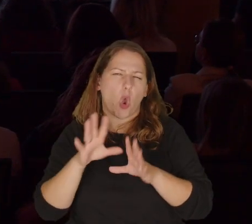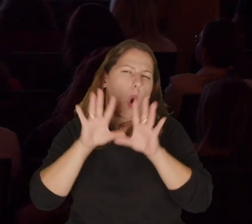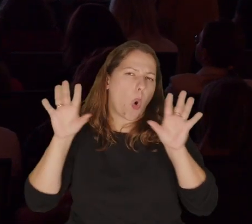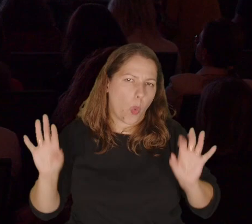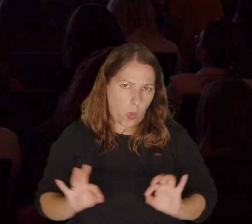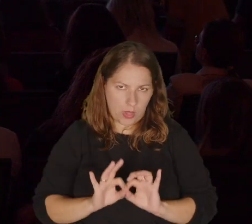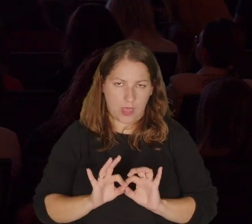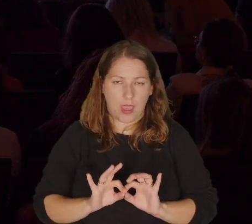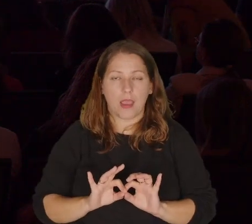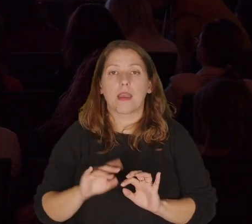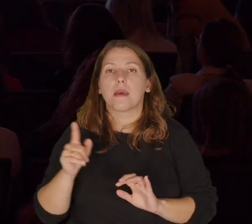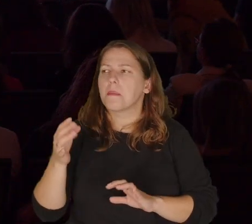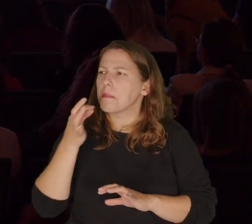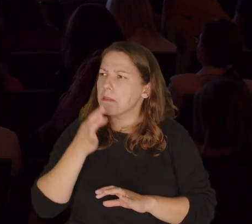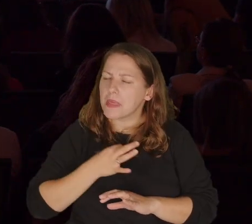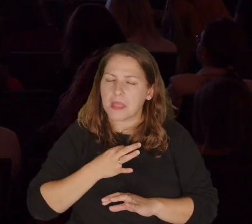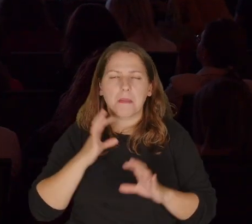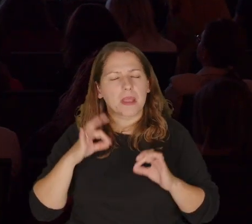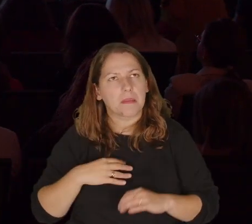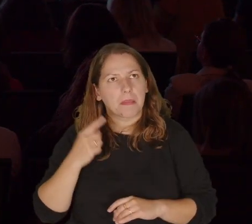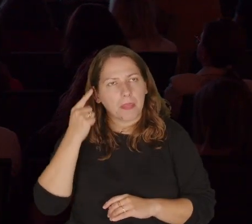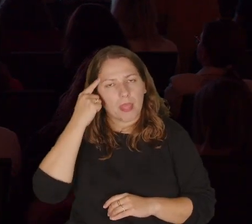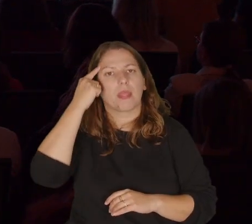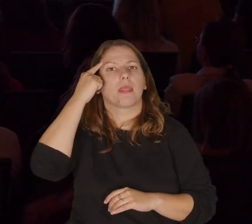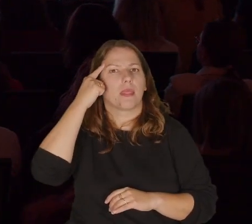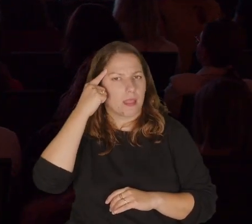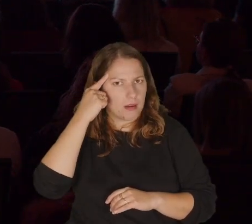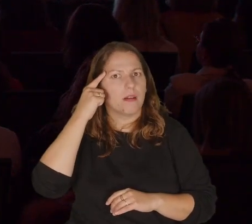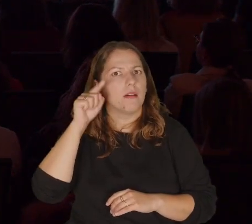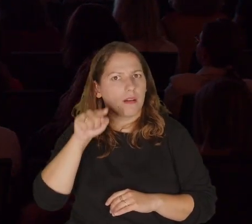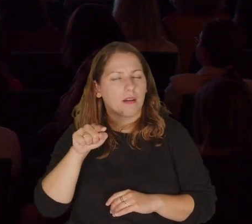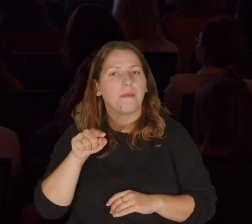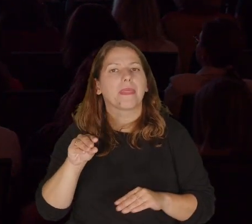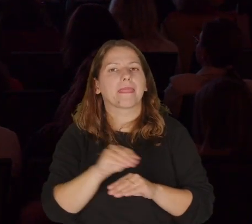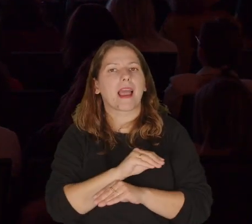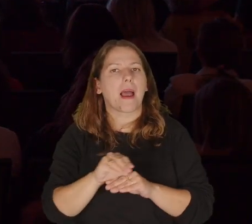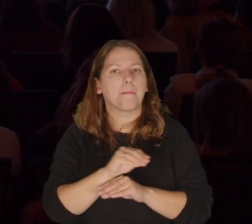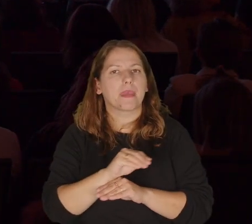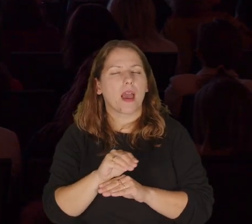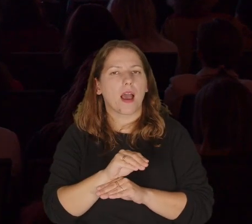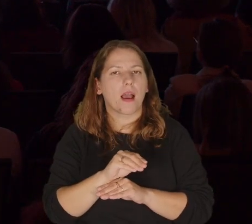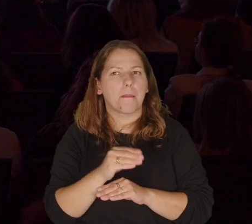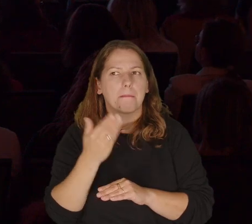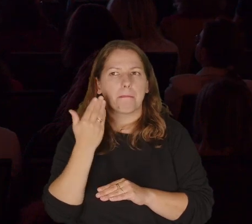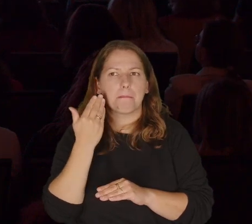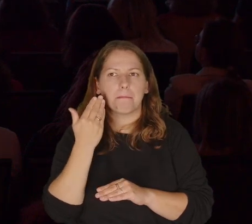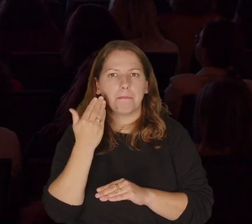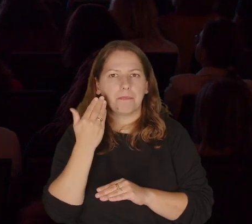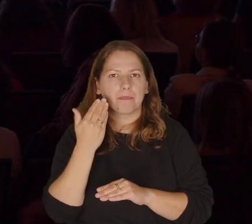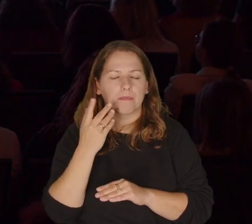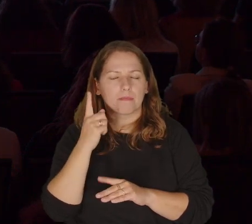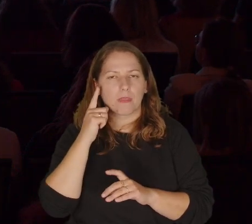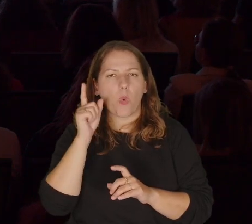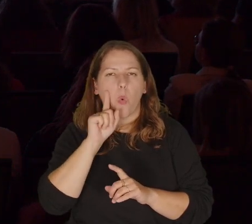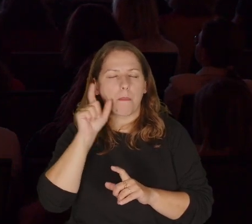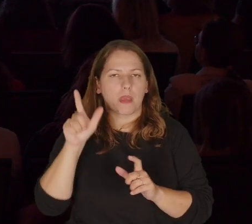ogólnie, ale jak zadała Pani to pytanie, to przypomniałem sobie terapię pewnego bardzo